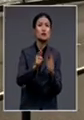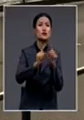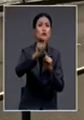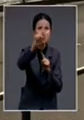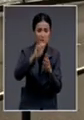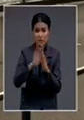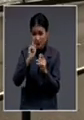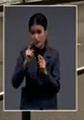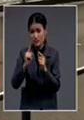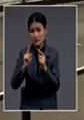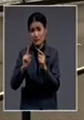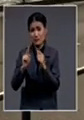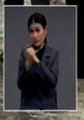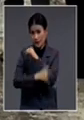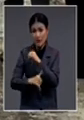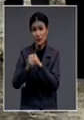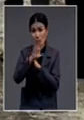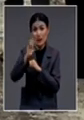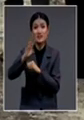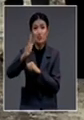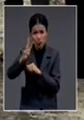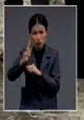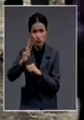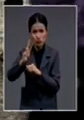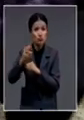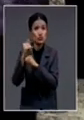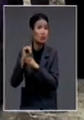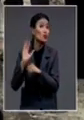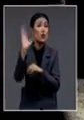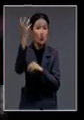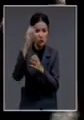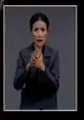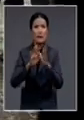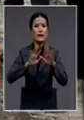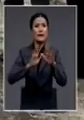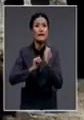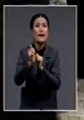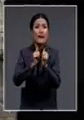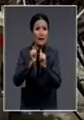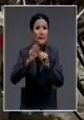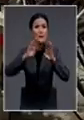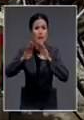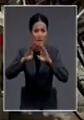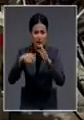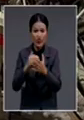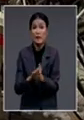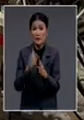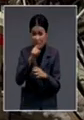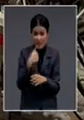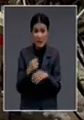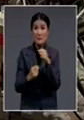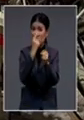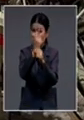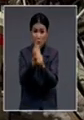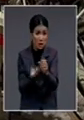มี 7.632 คะแนนขยับขึ้นจากอันดับที่5ในปีที่แล้วปีเดียวความสุขเขาพุ่งพรว